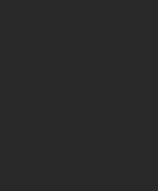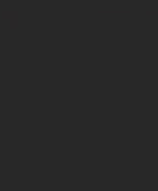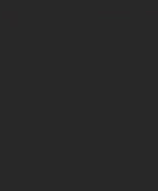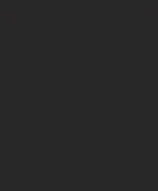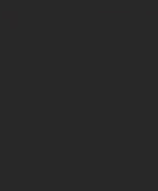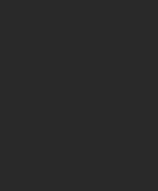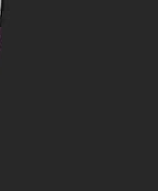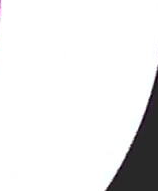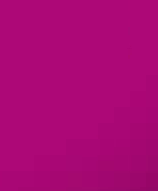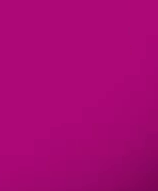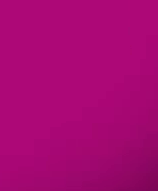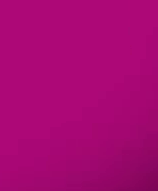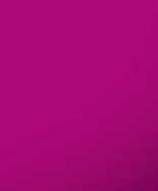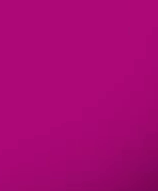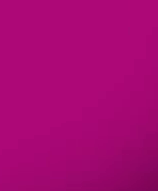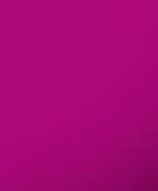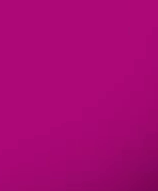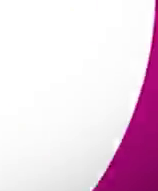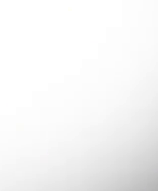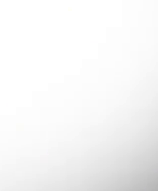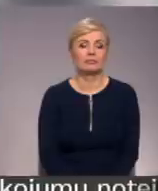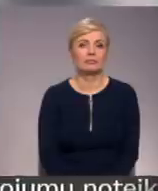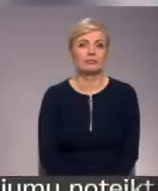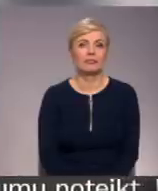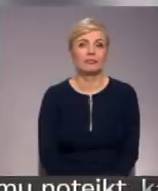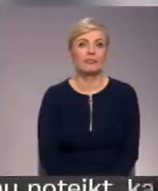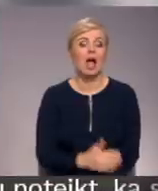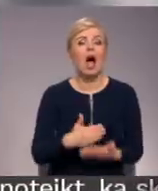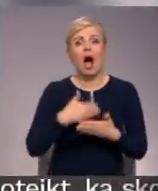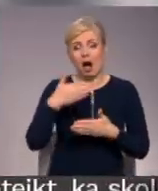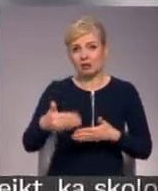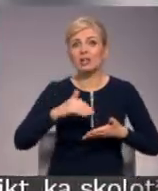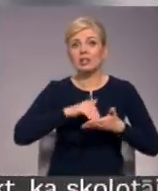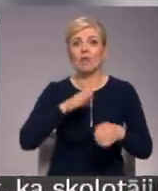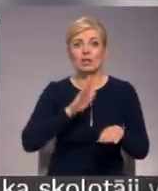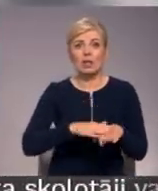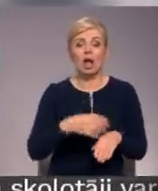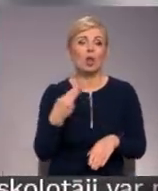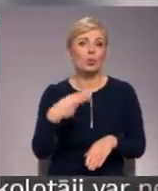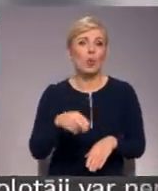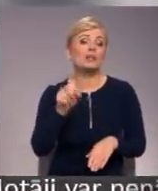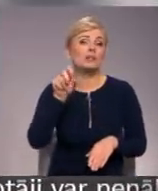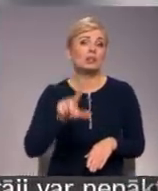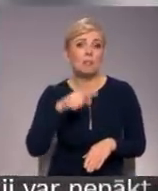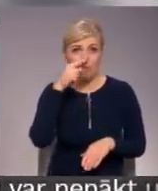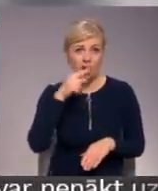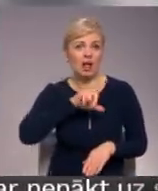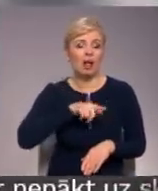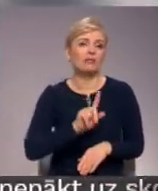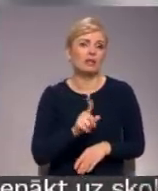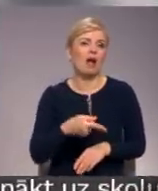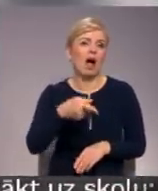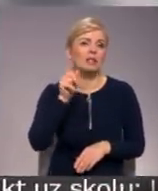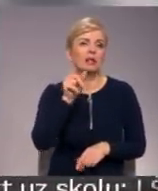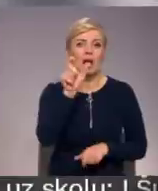Re, viss ēters ir te! Un ārkārtējā stāvokļa dēļ no 17. marta Latvijā ir